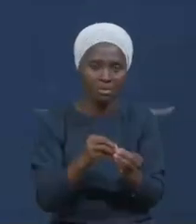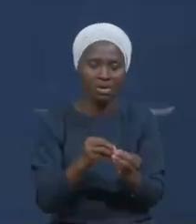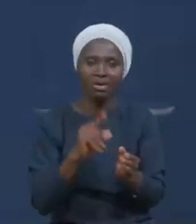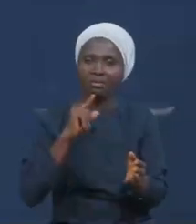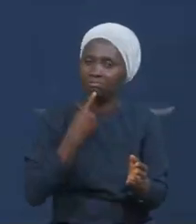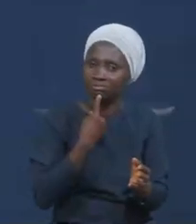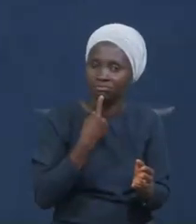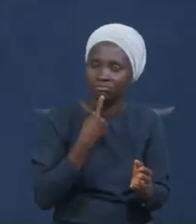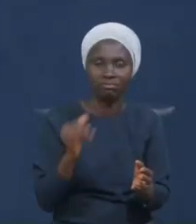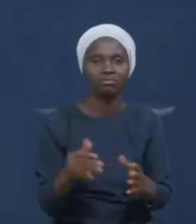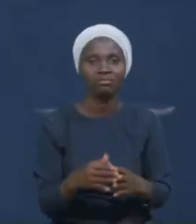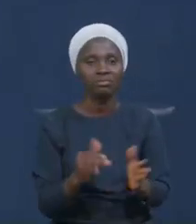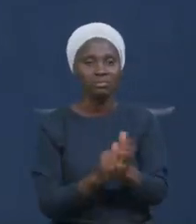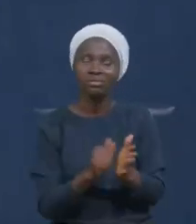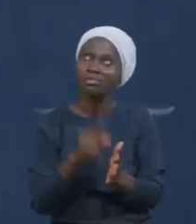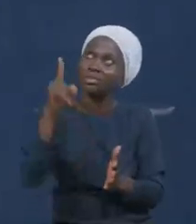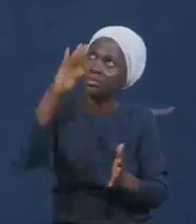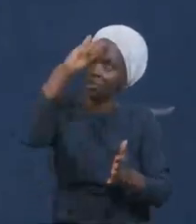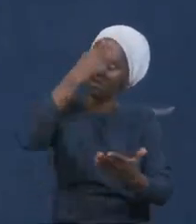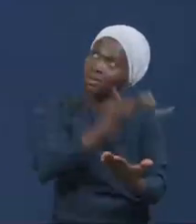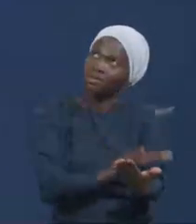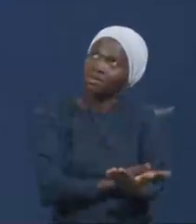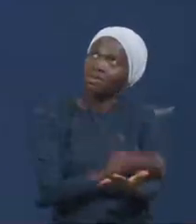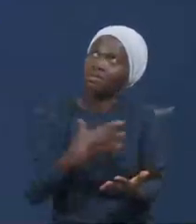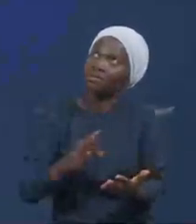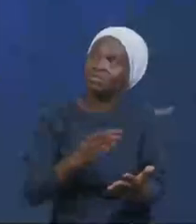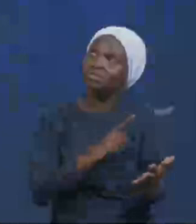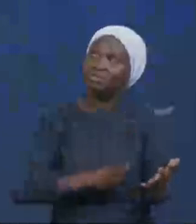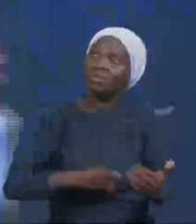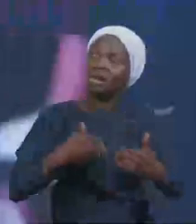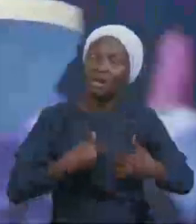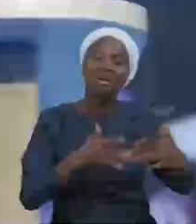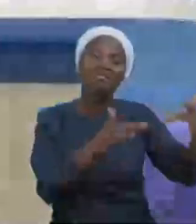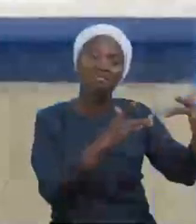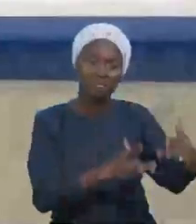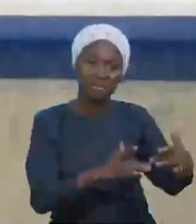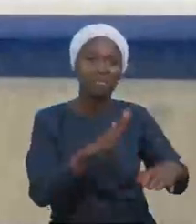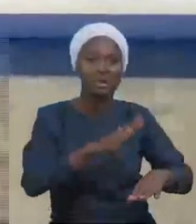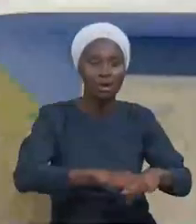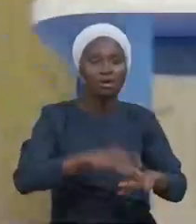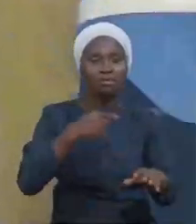Fils de David, aie pitié de moi.